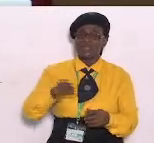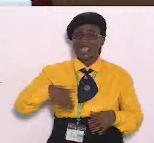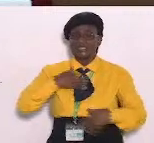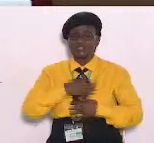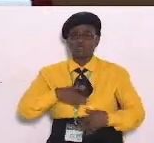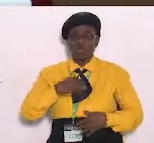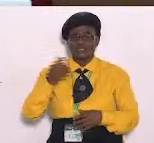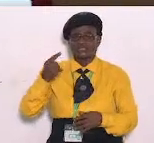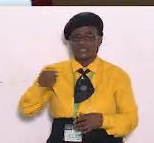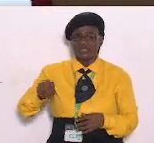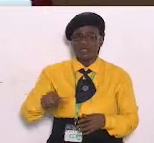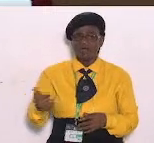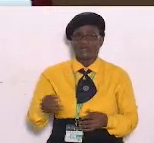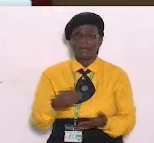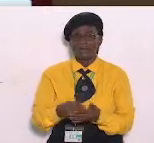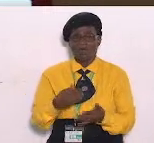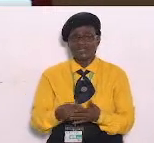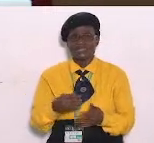payer